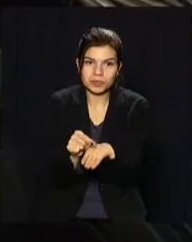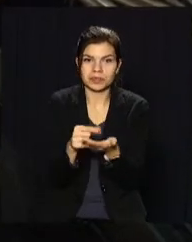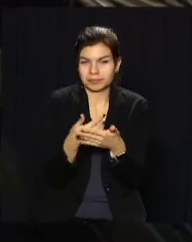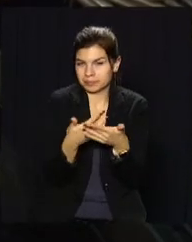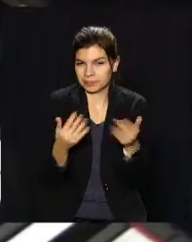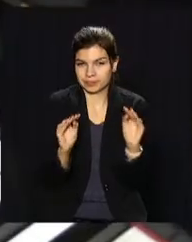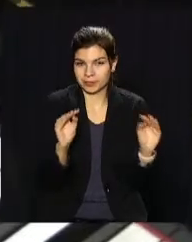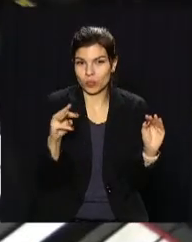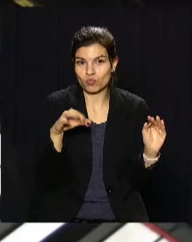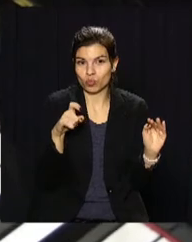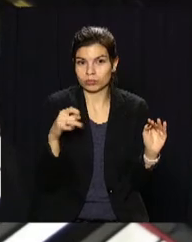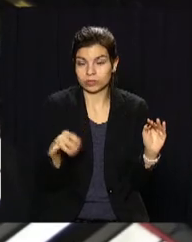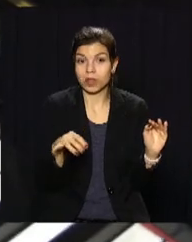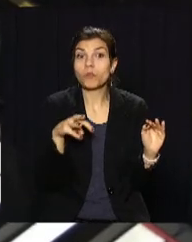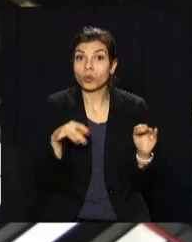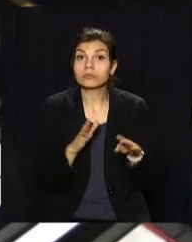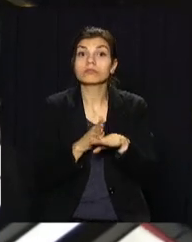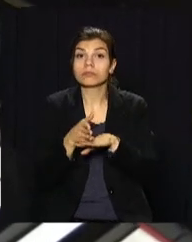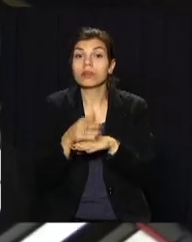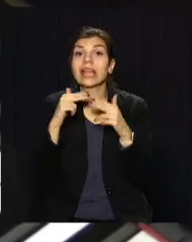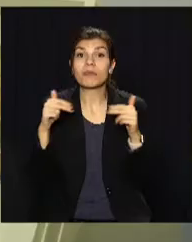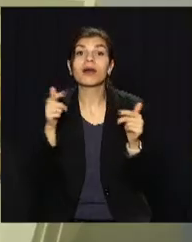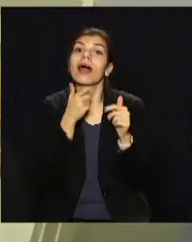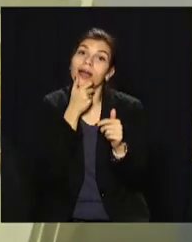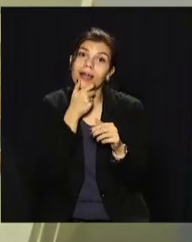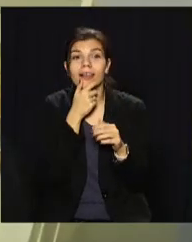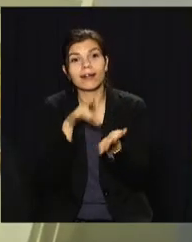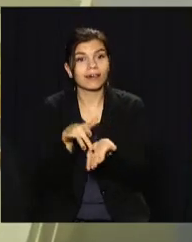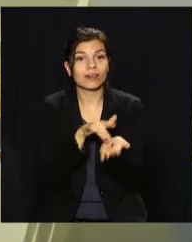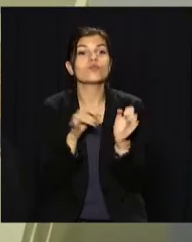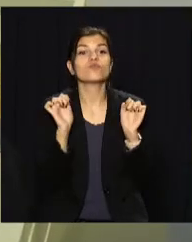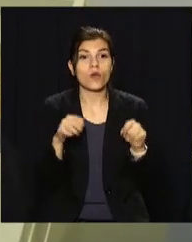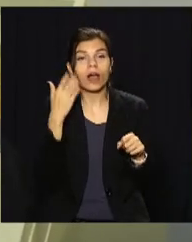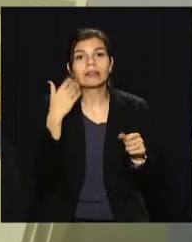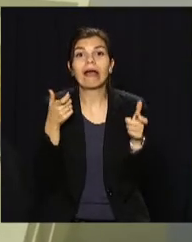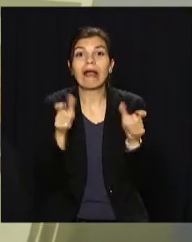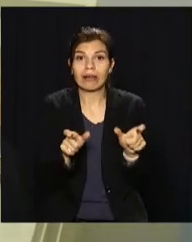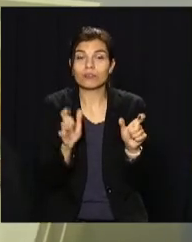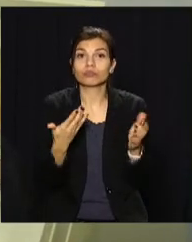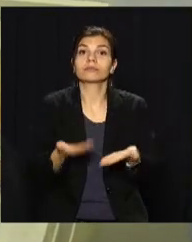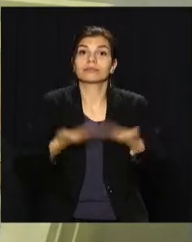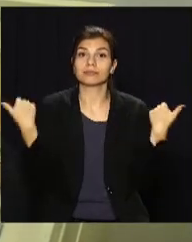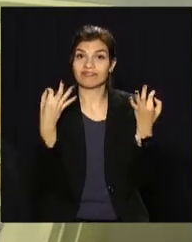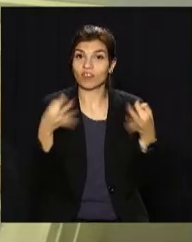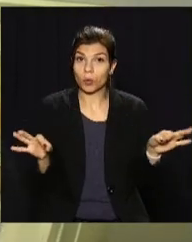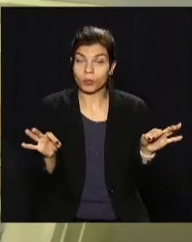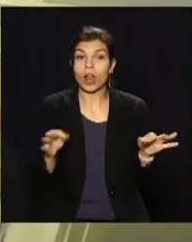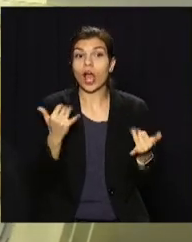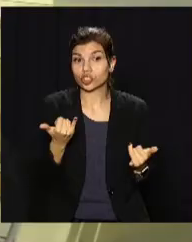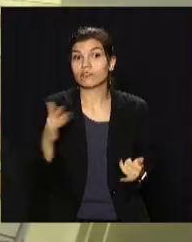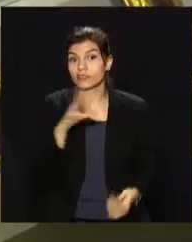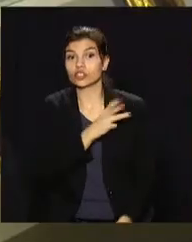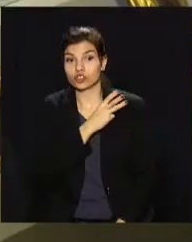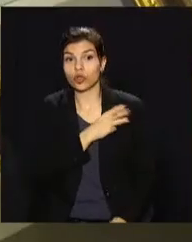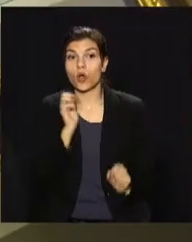періодика. Відвідувати музей дніпряни зможуть після зняття карантинних обмежень, однак вже зараз всі бажаючі